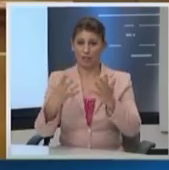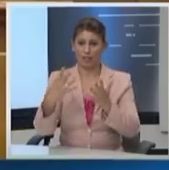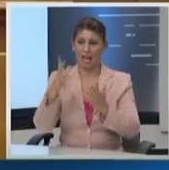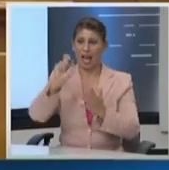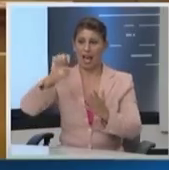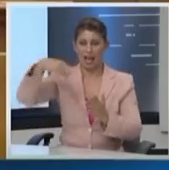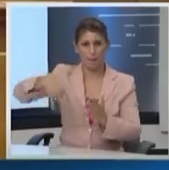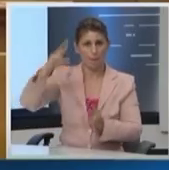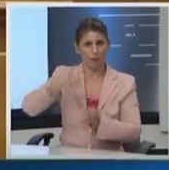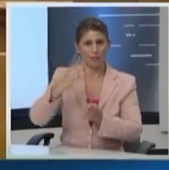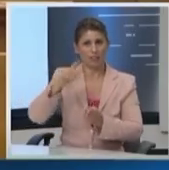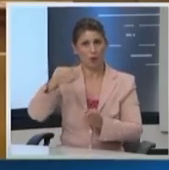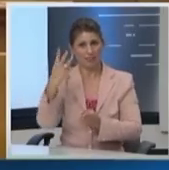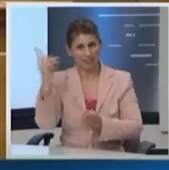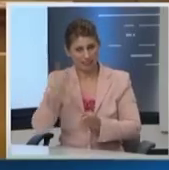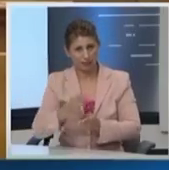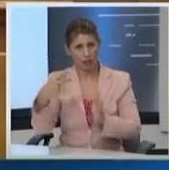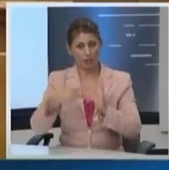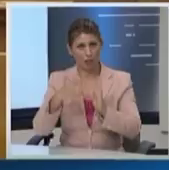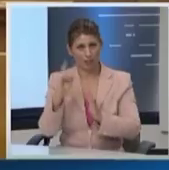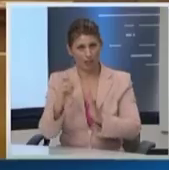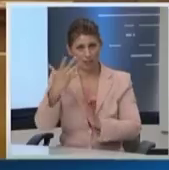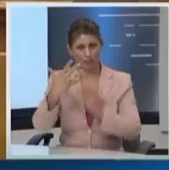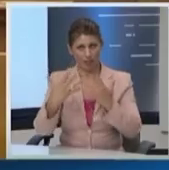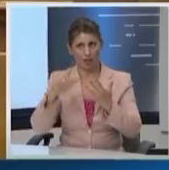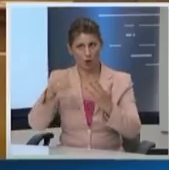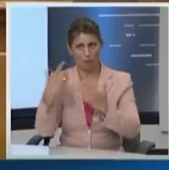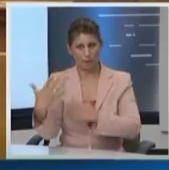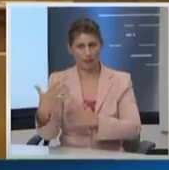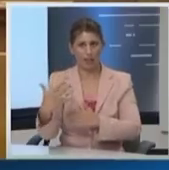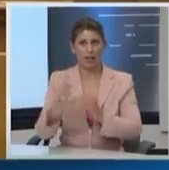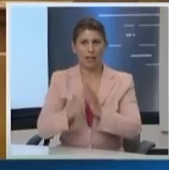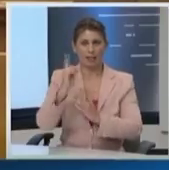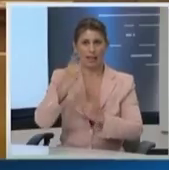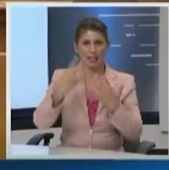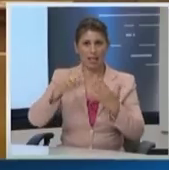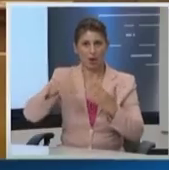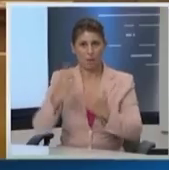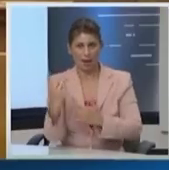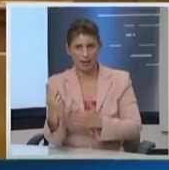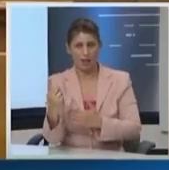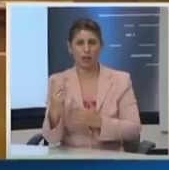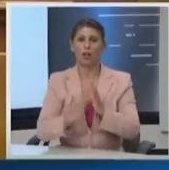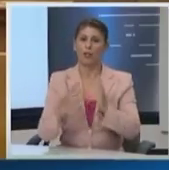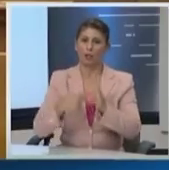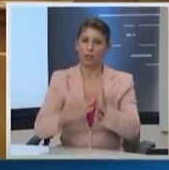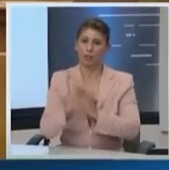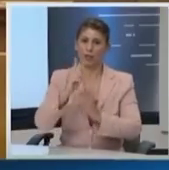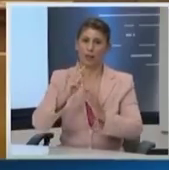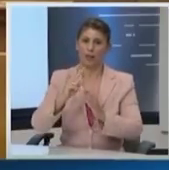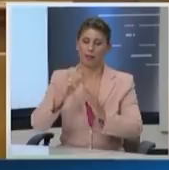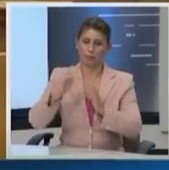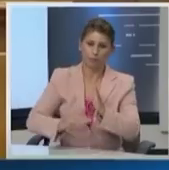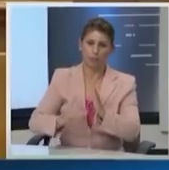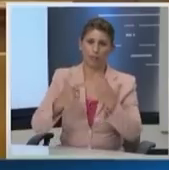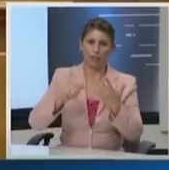μειώθηκε 4,3%, το 2015,5%, το 2011,9%, μετά το 2012, ναι, πήγαμε στο